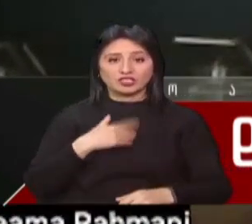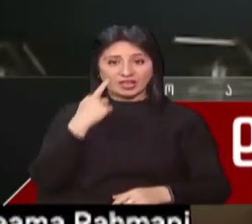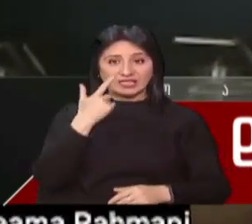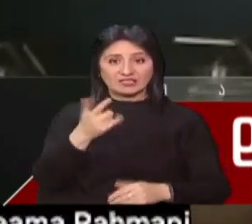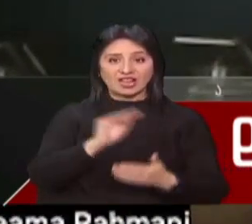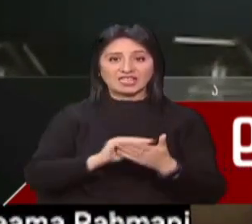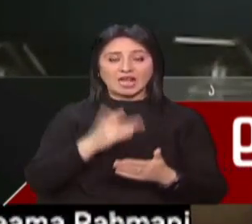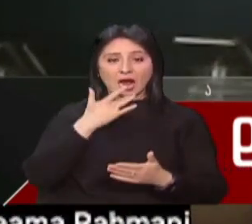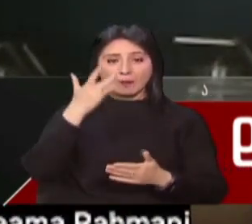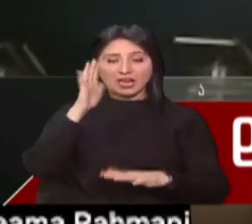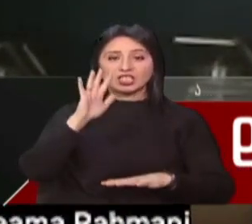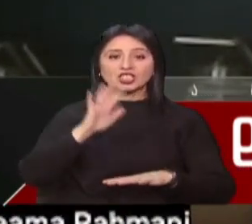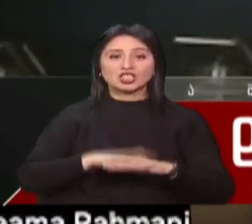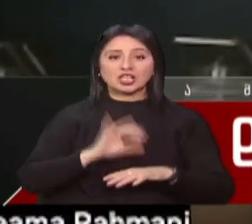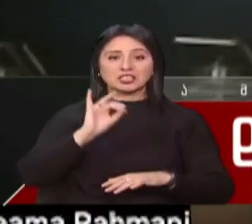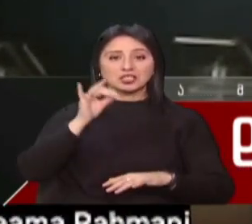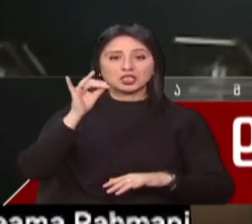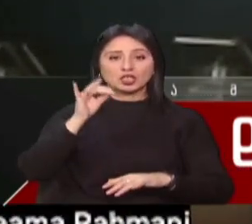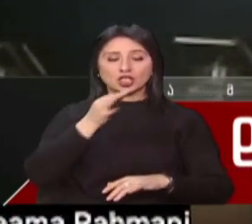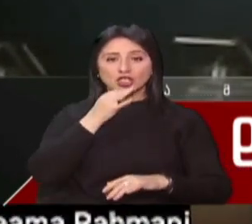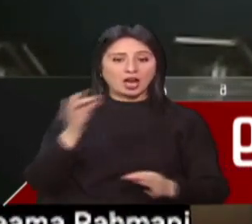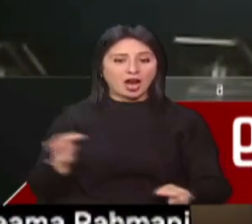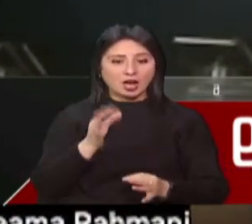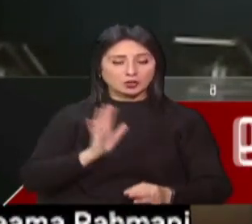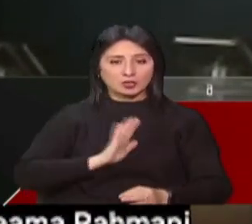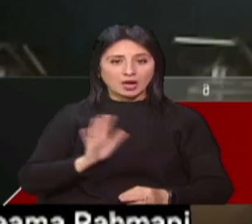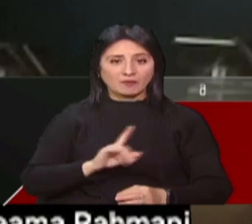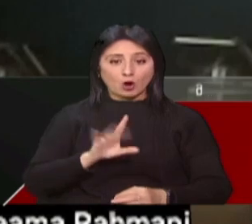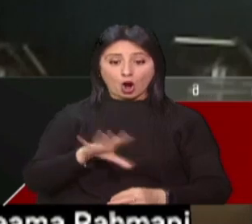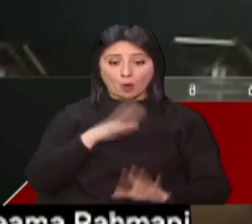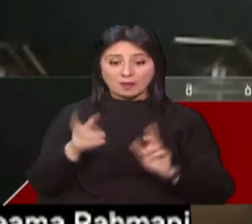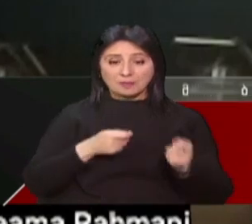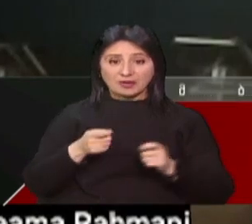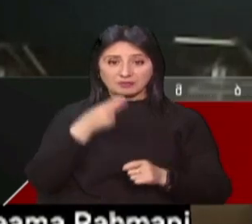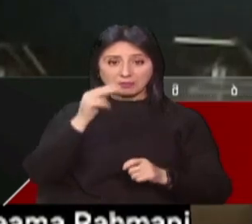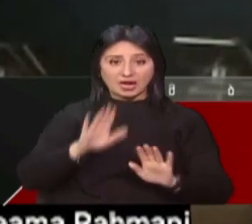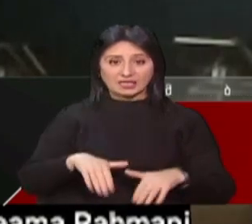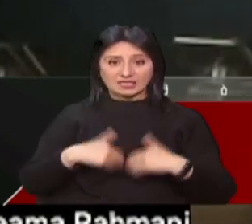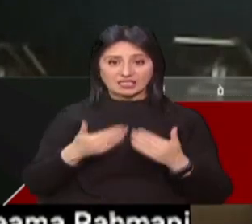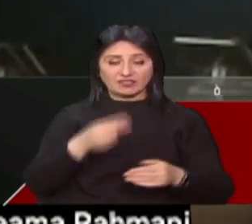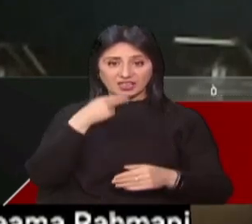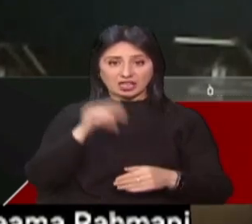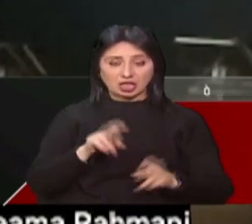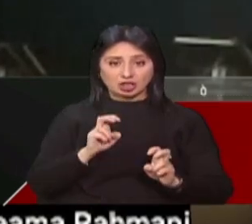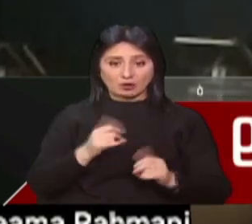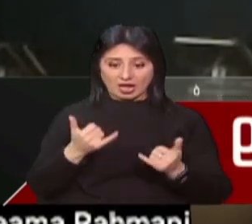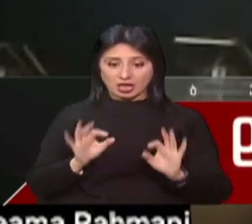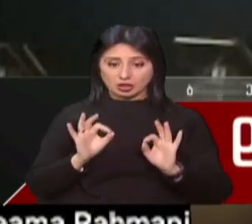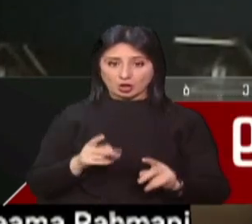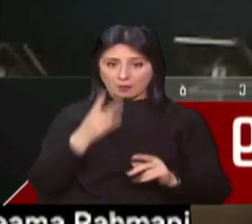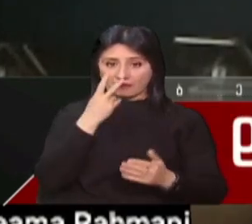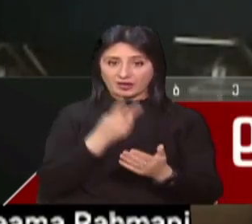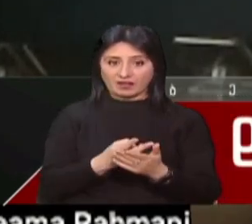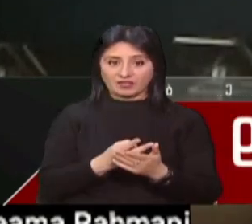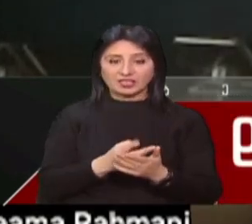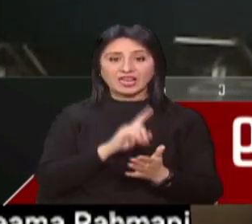თვალწინ იწერება ამერიკის შეერთებული შტატების ისტორია. ჯერ არასდროს მომხდარა, რომ ყოფილ პრეზიდენტს ბრალი წაუყენეს დანაშაულში. ახლა სწორედ ამას